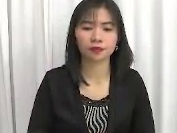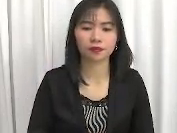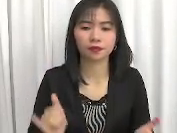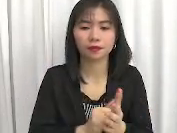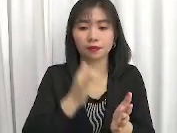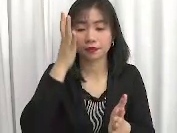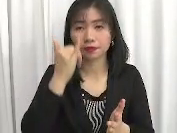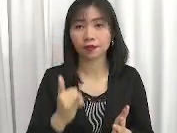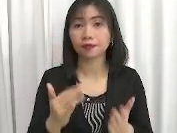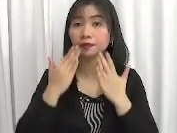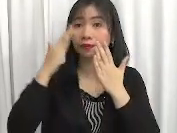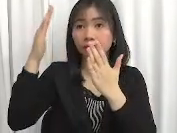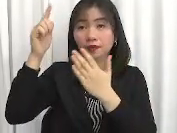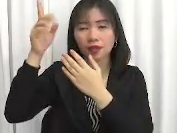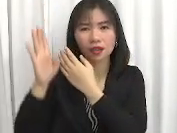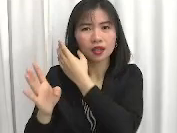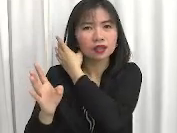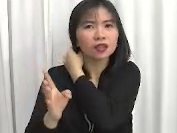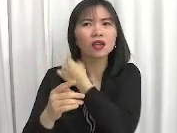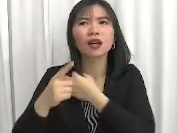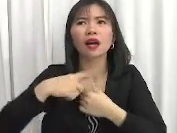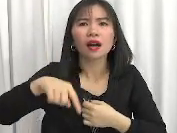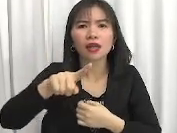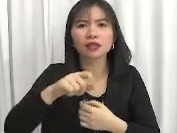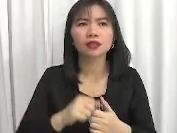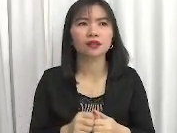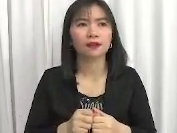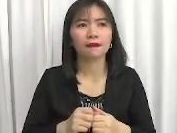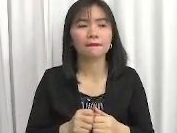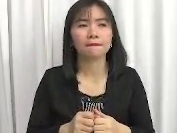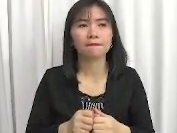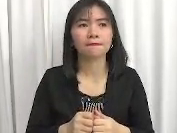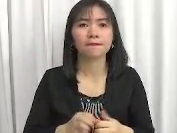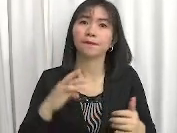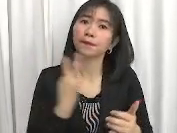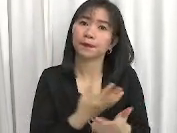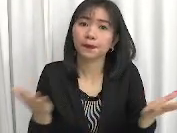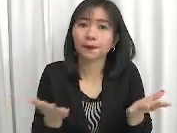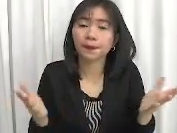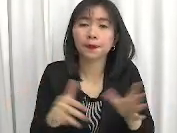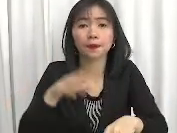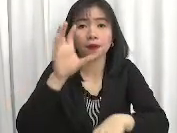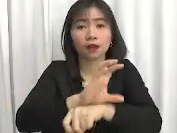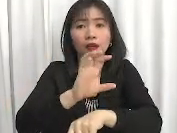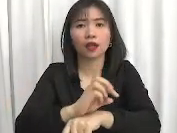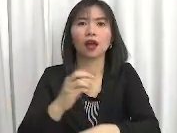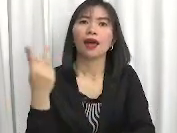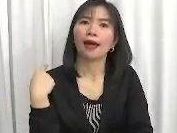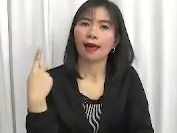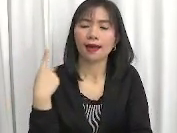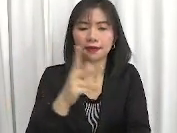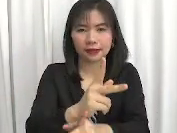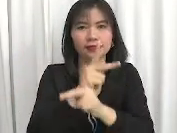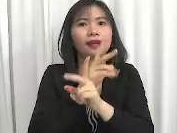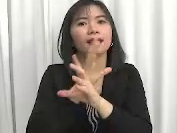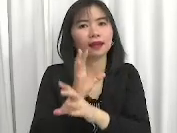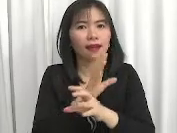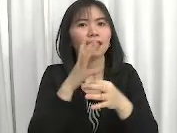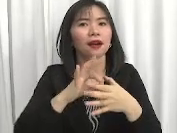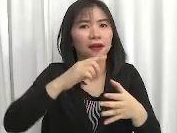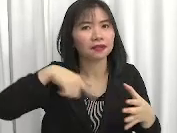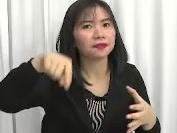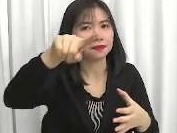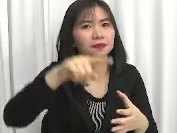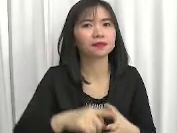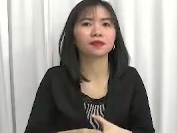salamat sa Diyos na tayo ay naririto sa church ay may nangangalaga sa atin, yeah, di ba? Laging